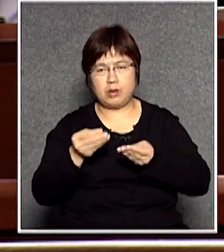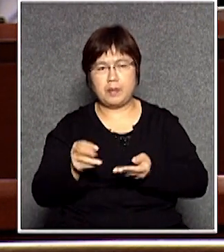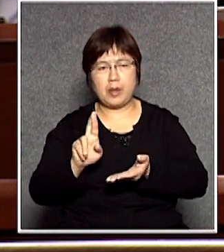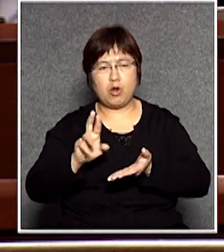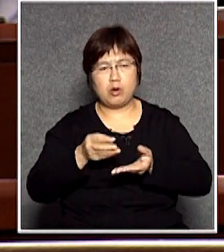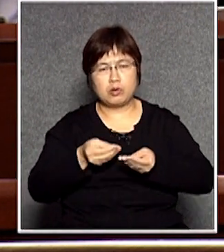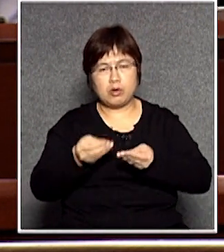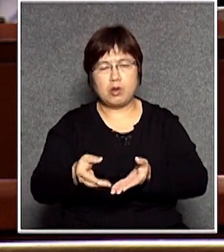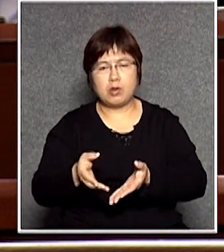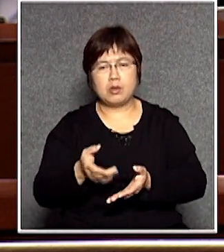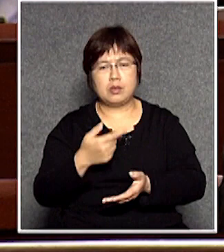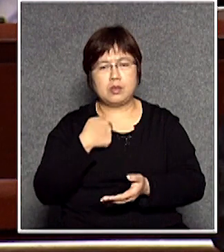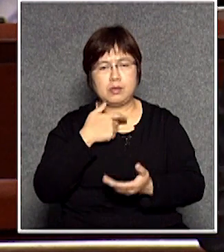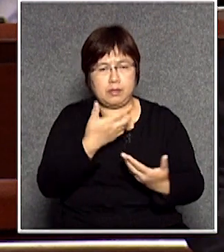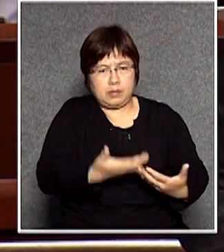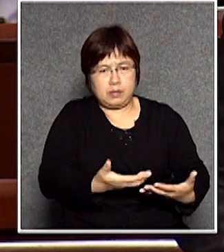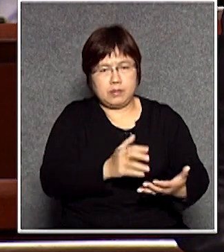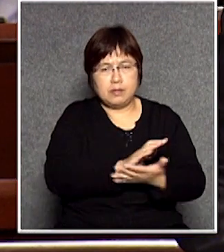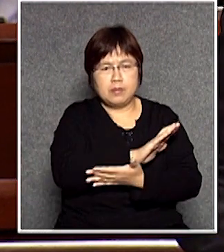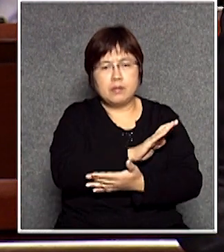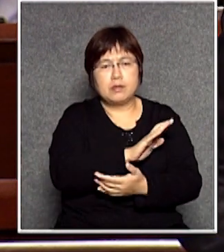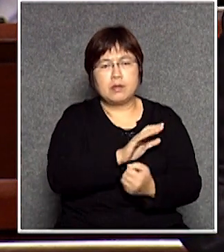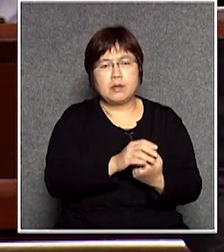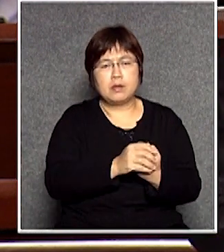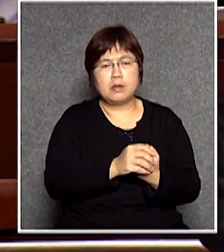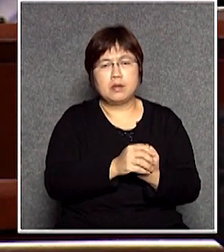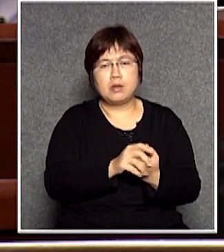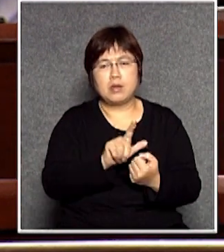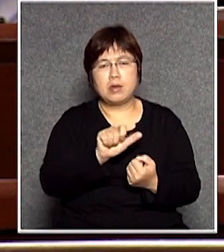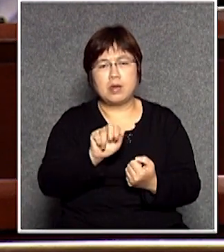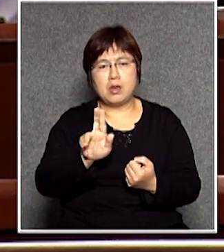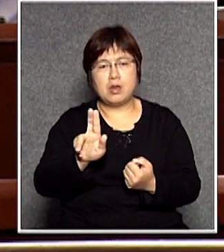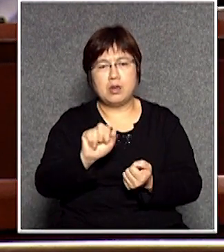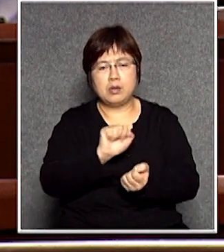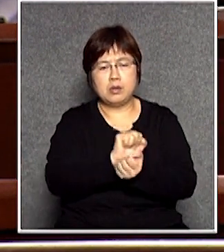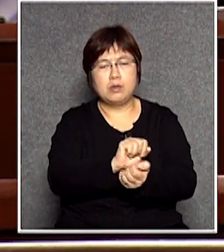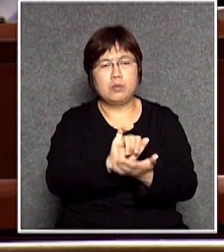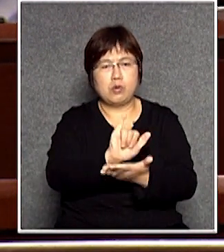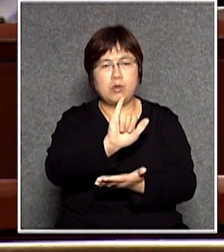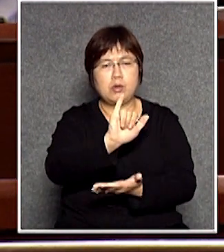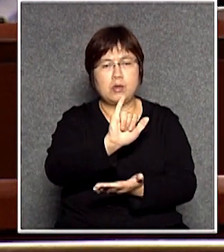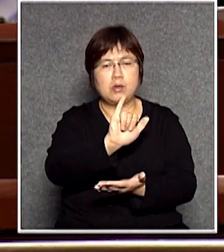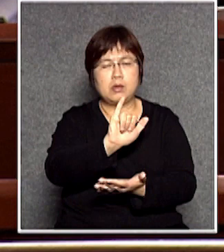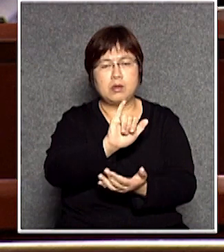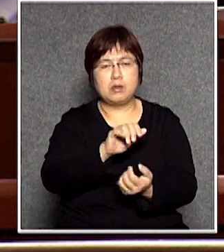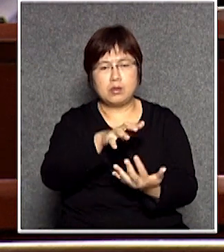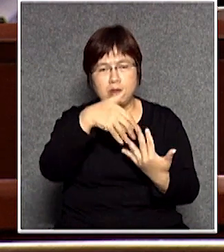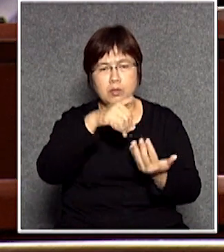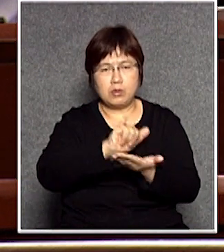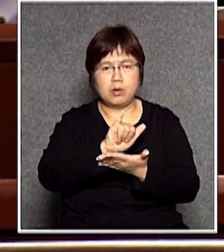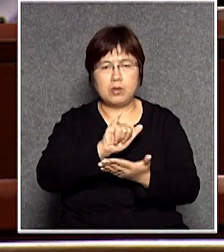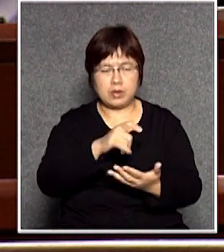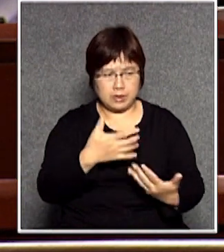們一定要是借今年是劉曉波入獄的6年呢，是一定要講翻